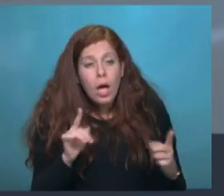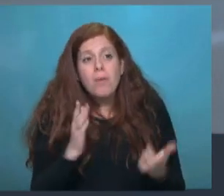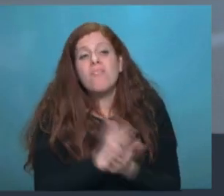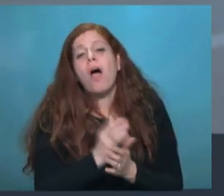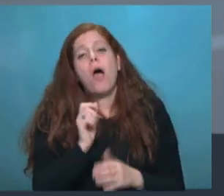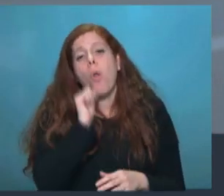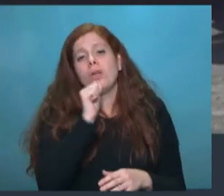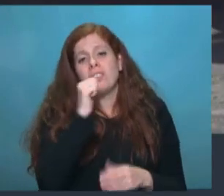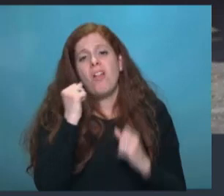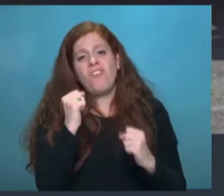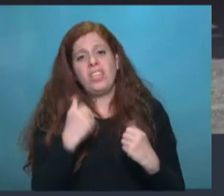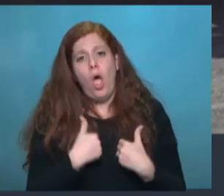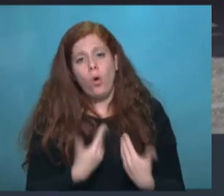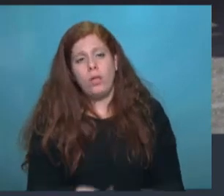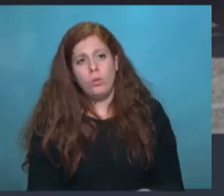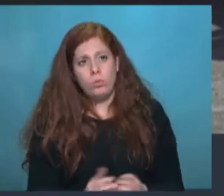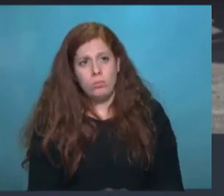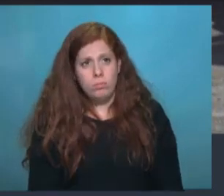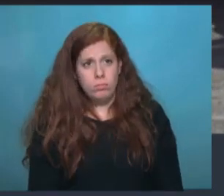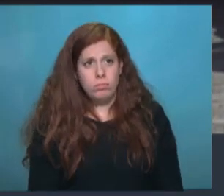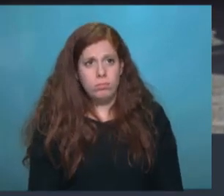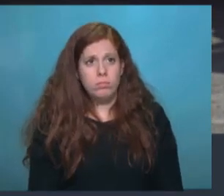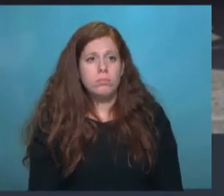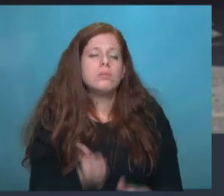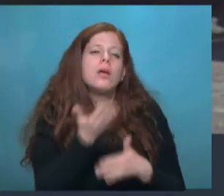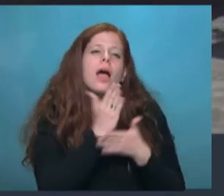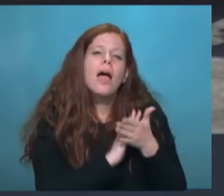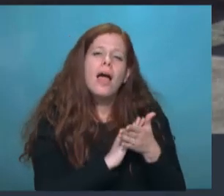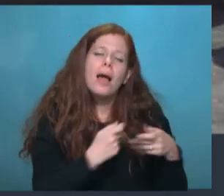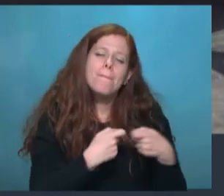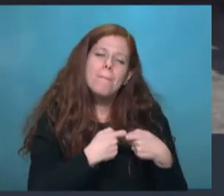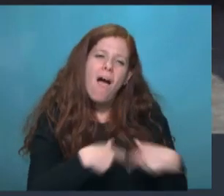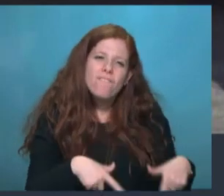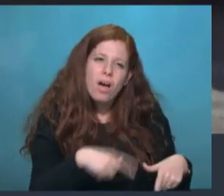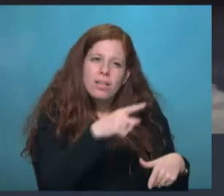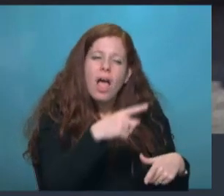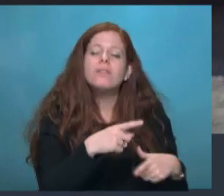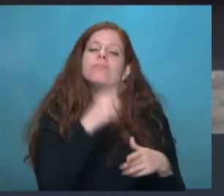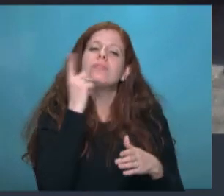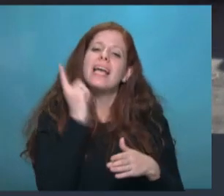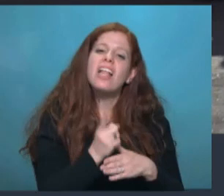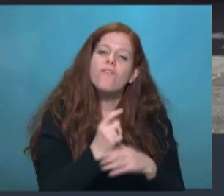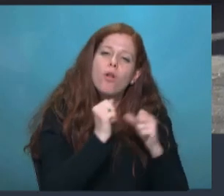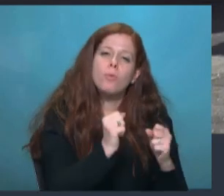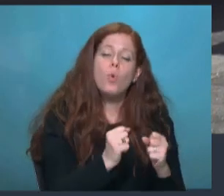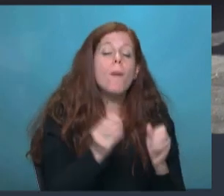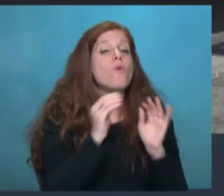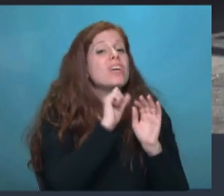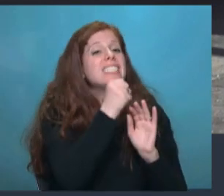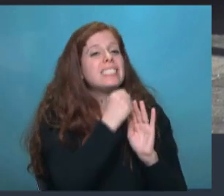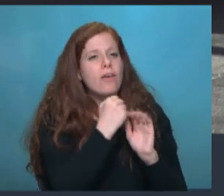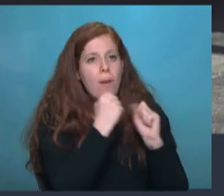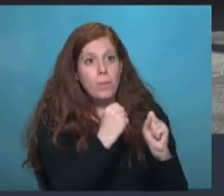מעוניינים לבטח אותם. כחלק מההפרטה התחייבו הזכיינים לביטוח, מופיע סעיף ביטוח,